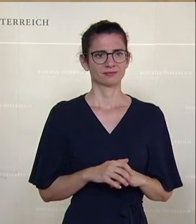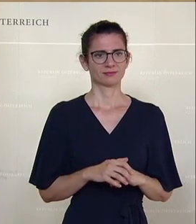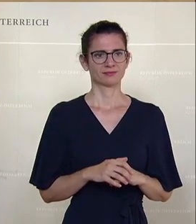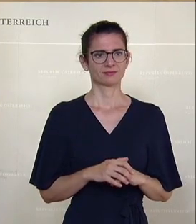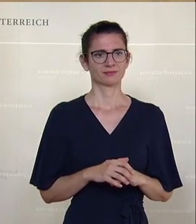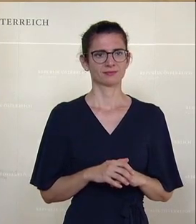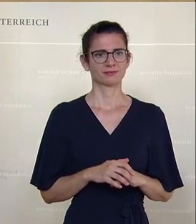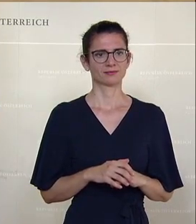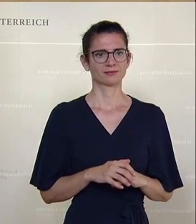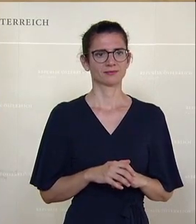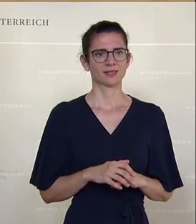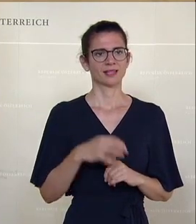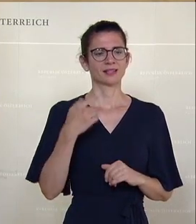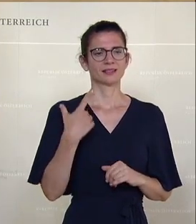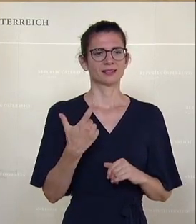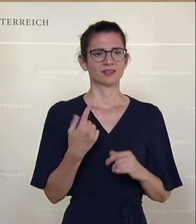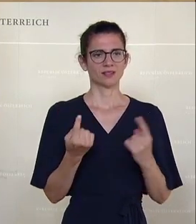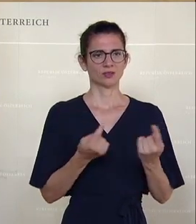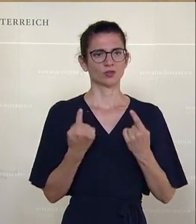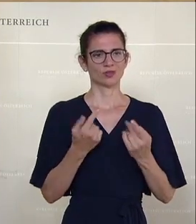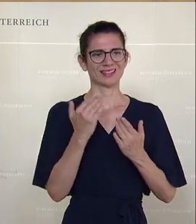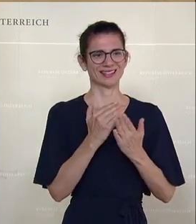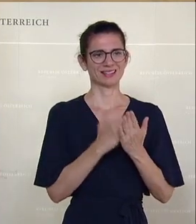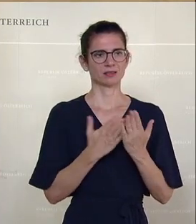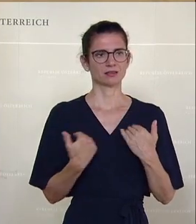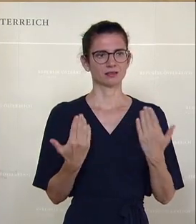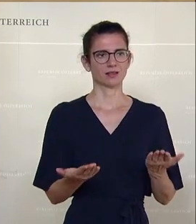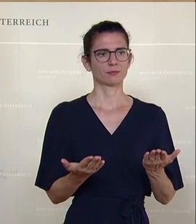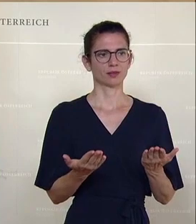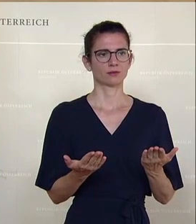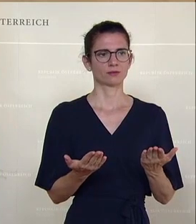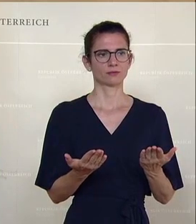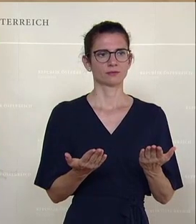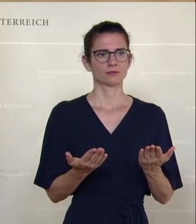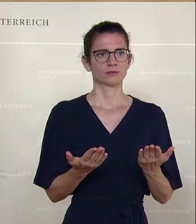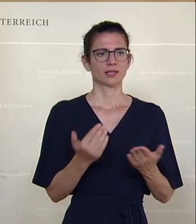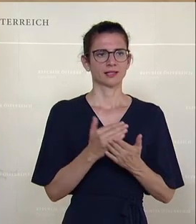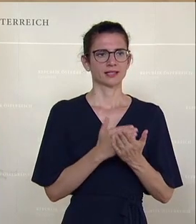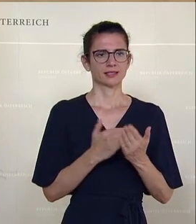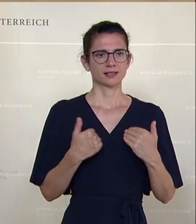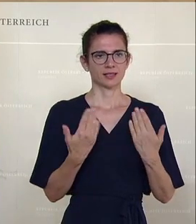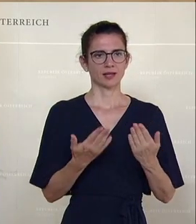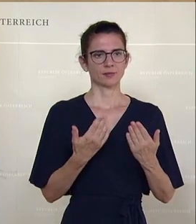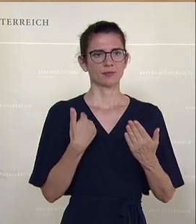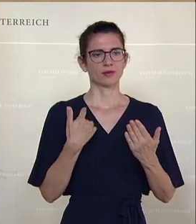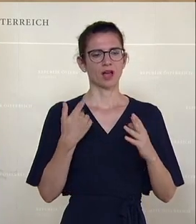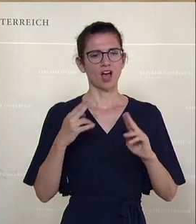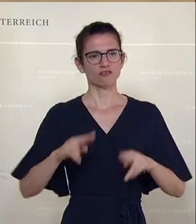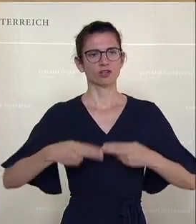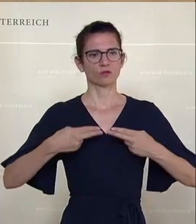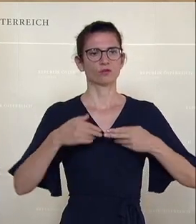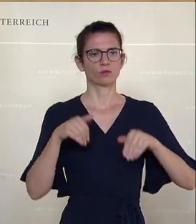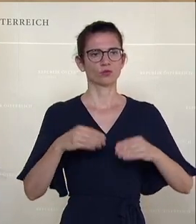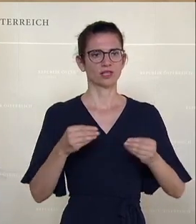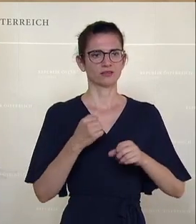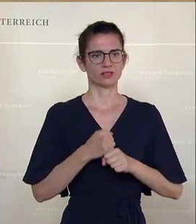bedenkliche Szenarien, wo der Gesetzgeber eigentlich aufgerufen ist, tätig zu werden. Das